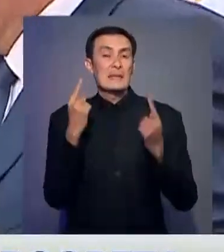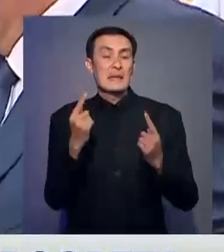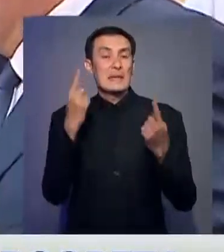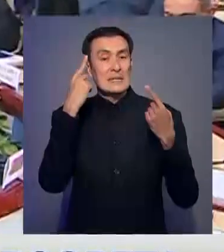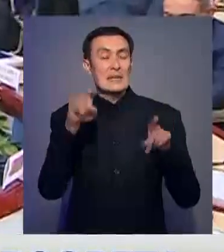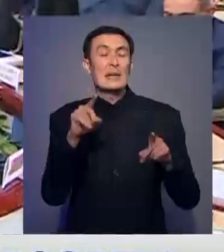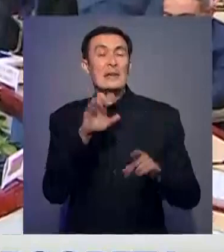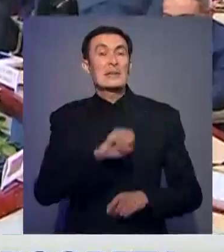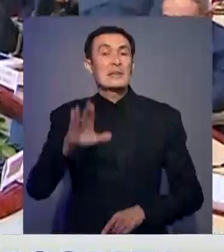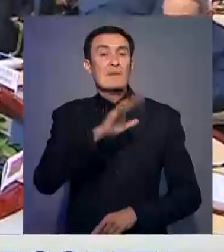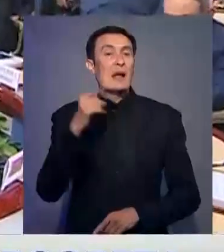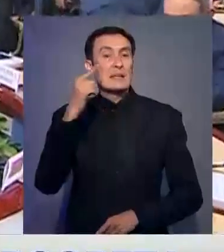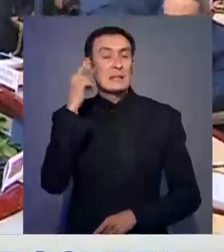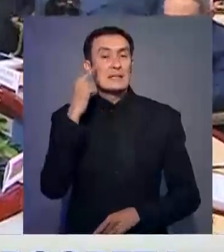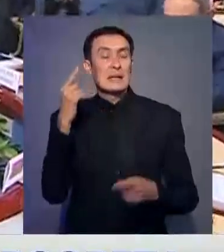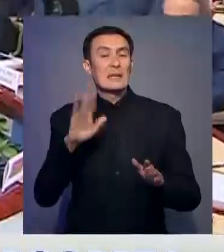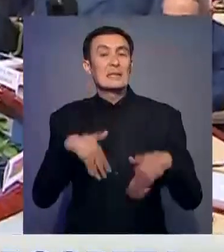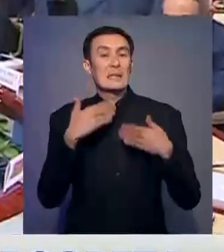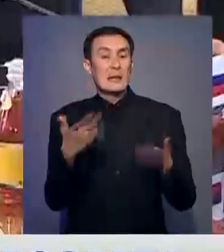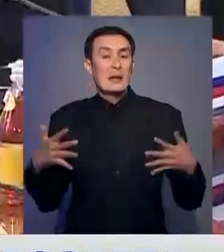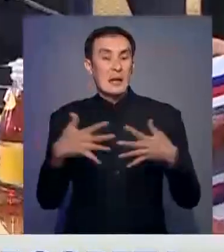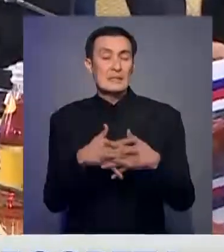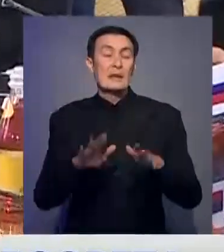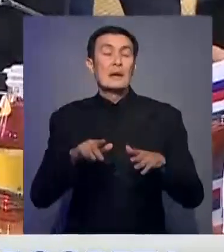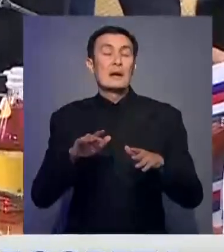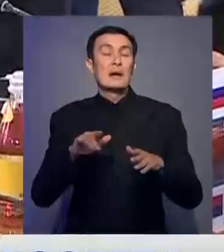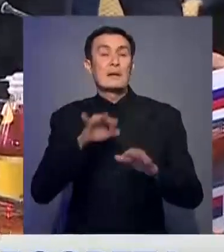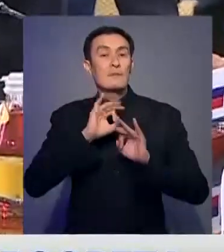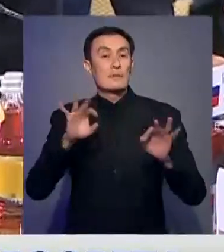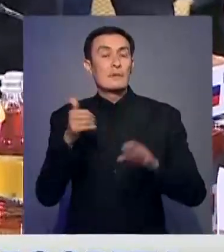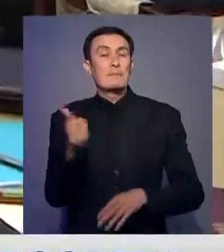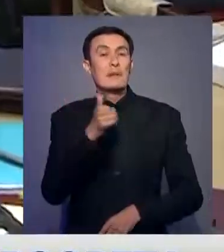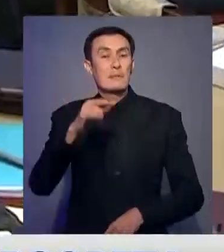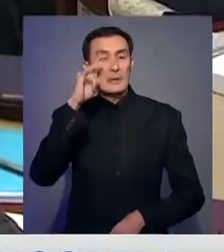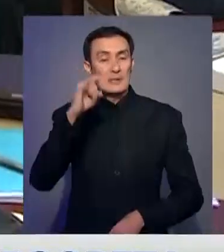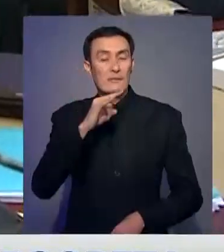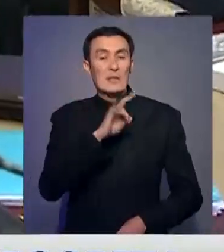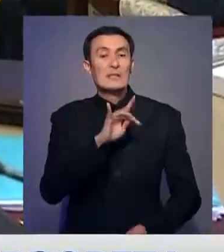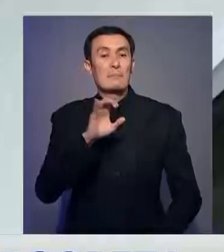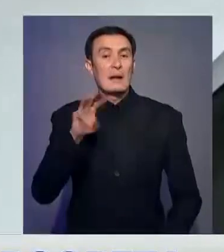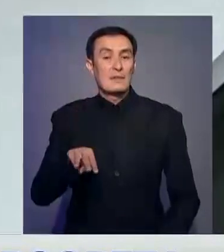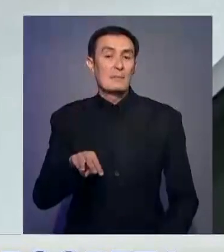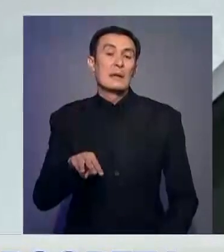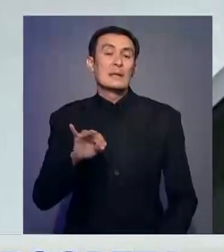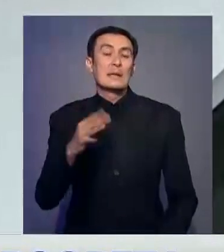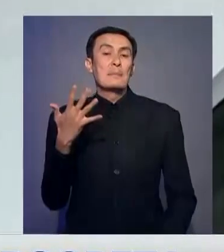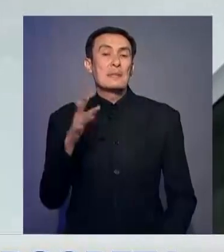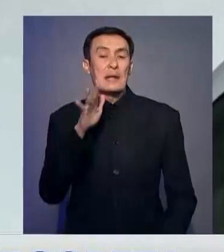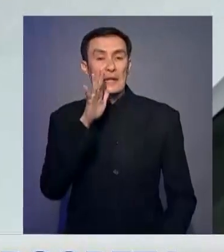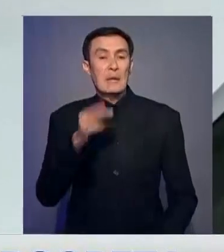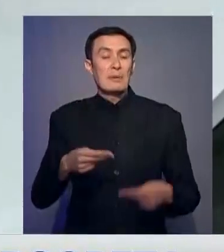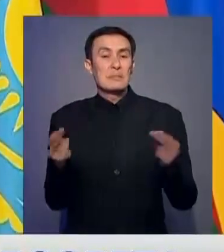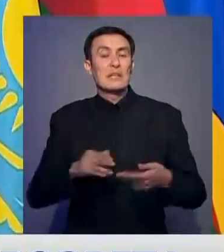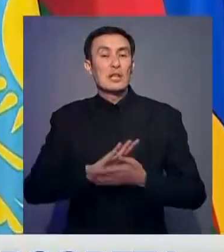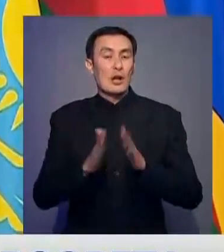идеи евразийской интеграции, выдвинутой первым президентом Казахстана Ельбасы Нурсултаном Назарбаевым, и